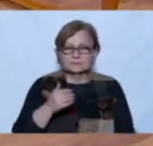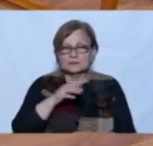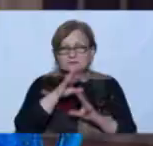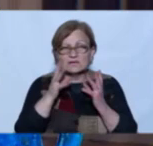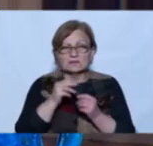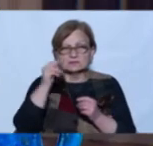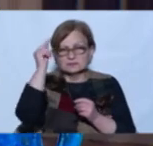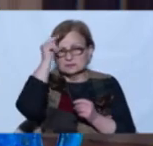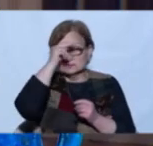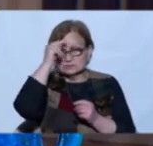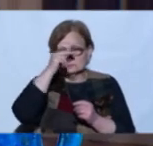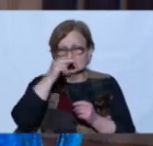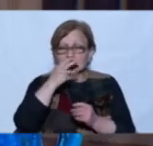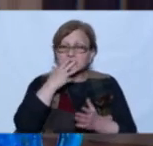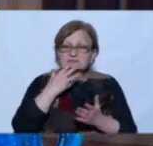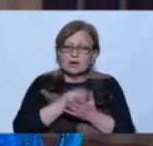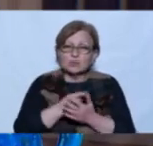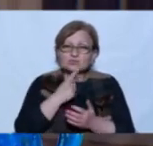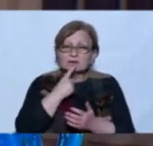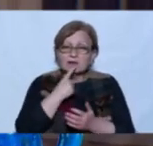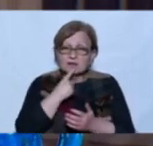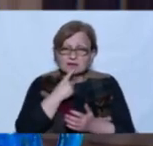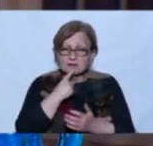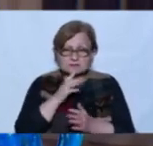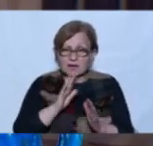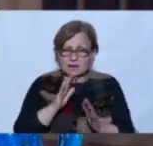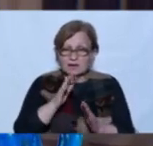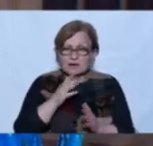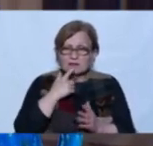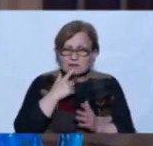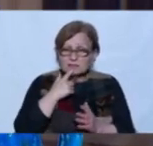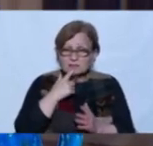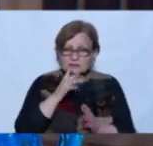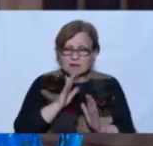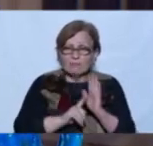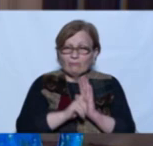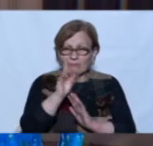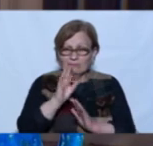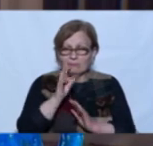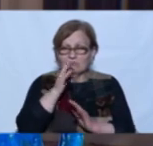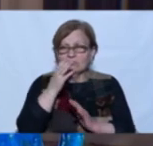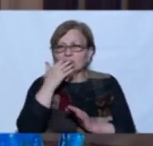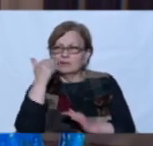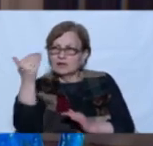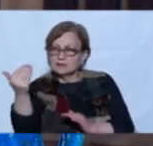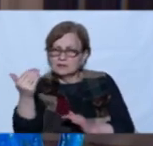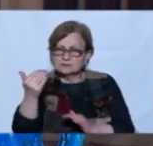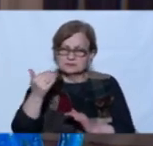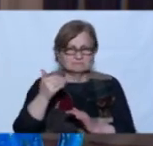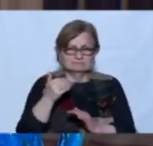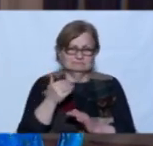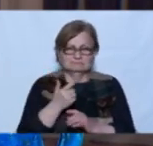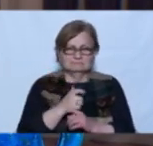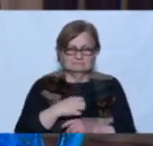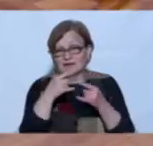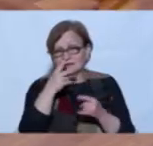შესწავლა არა საკუთარ და სამყაროს გაცნობა არა საკუთარ ენაზე. აი მე აქვს ძალიან კარგი